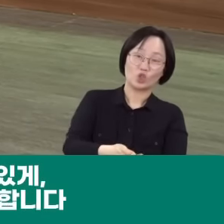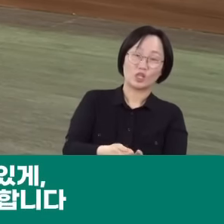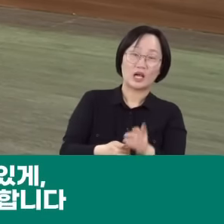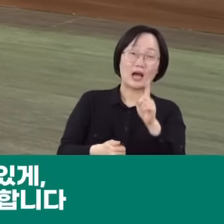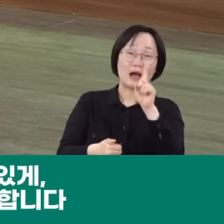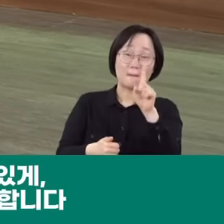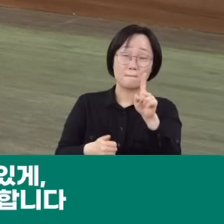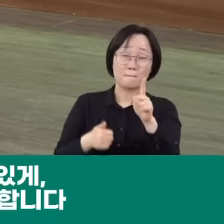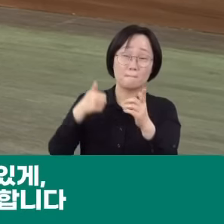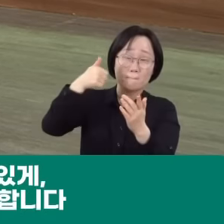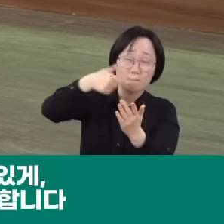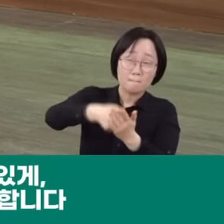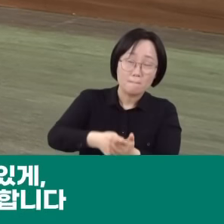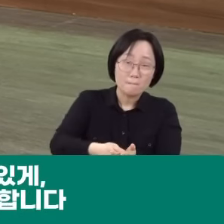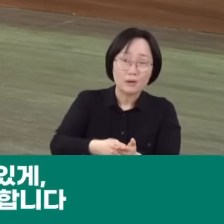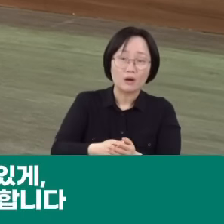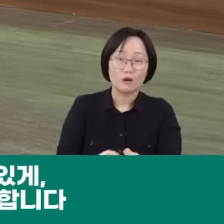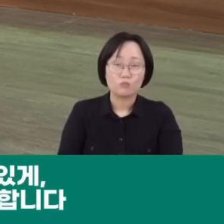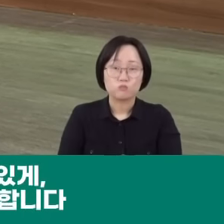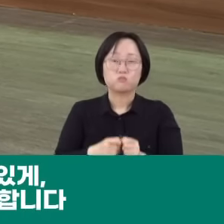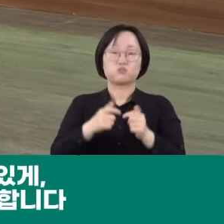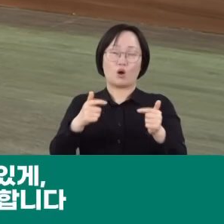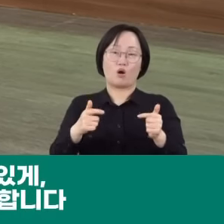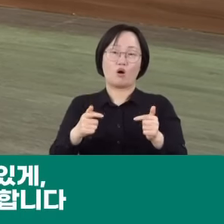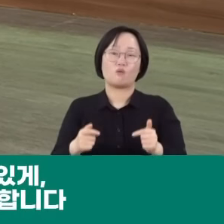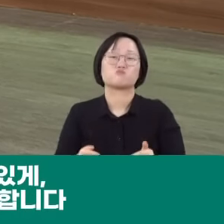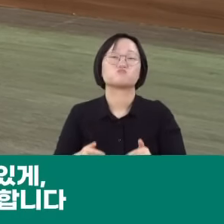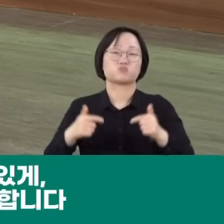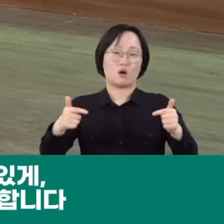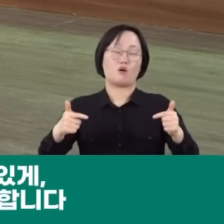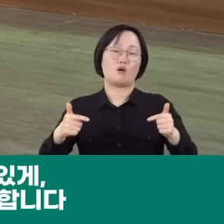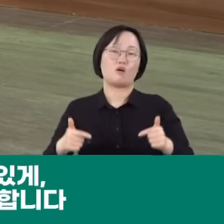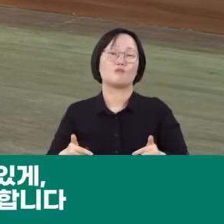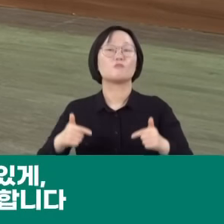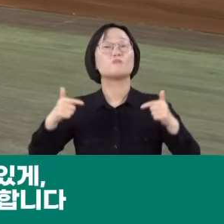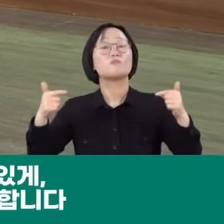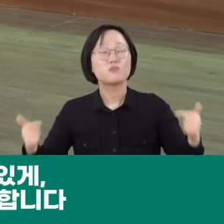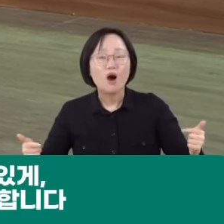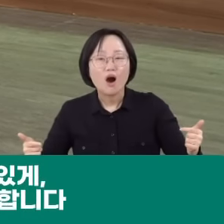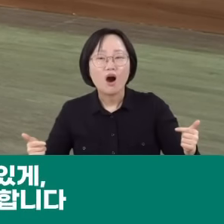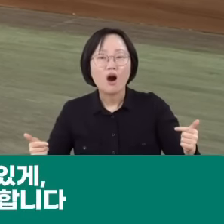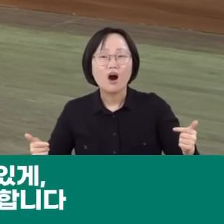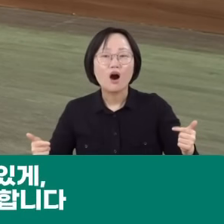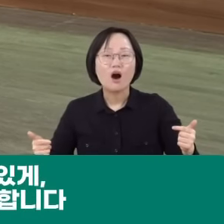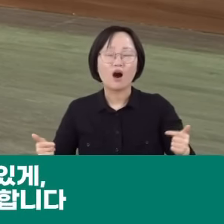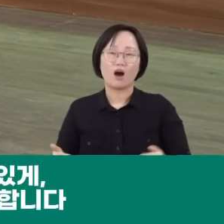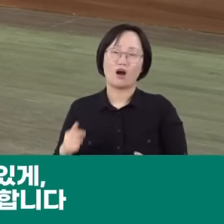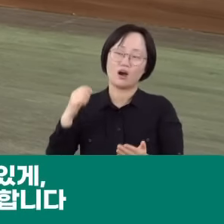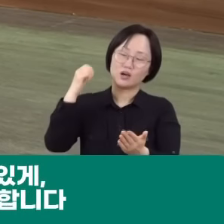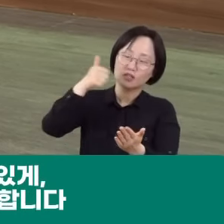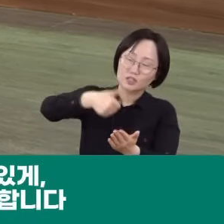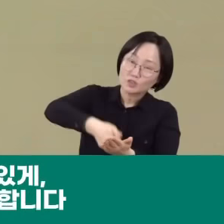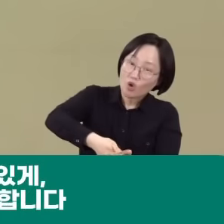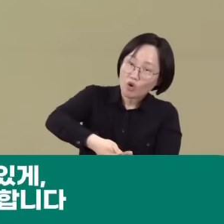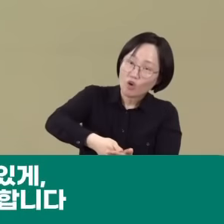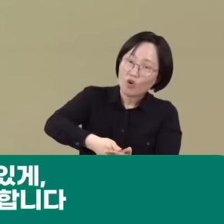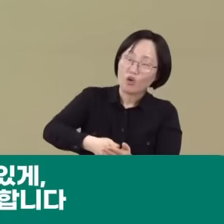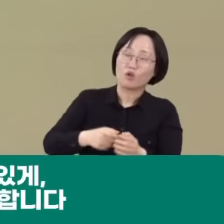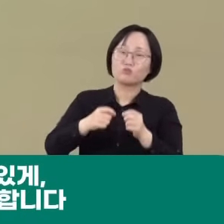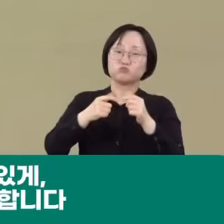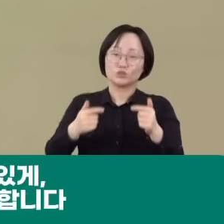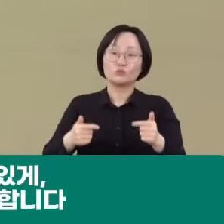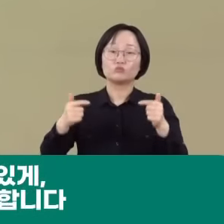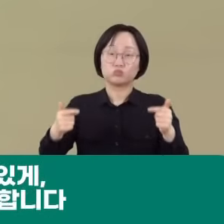배씩 절을 한 번 한 번 하나씩 절 숫자로 올렸대